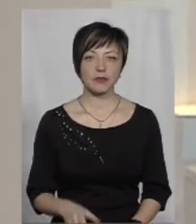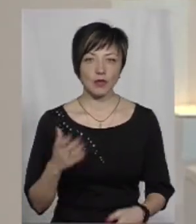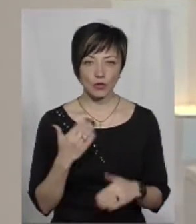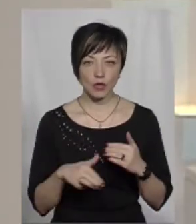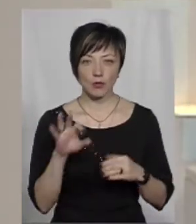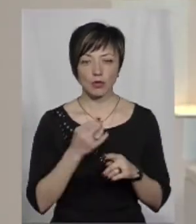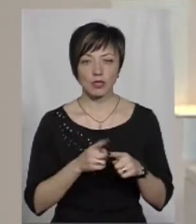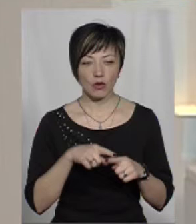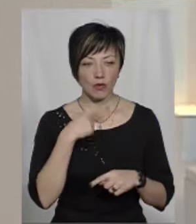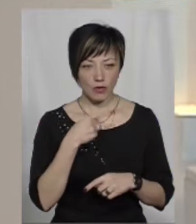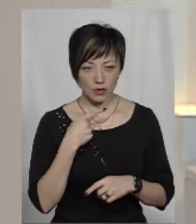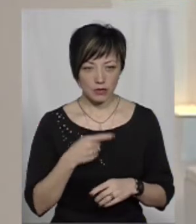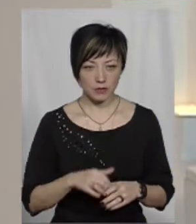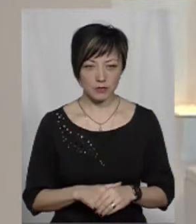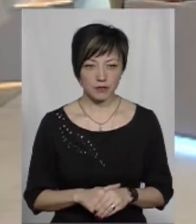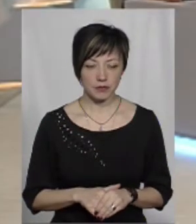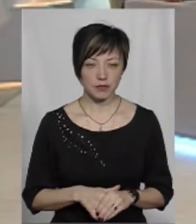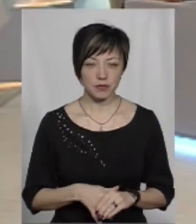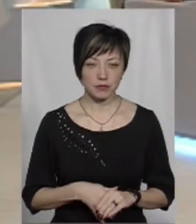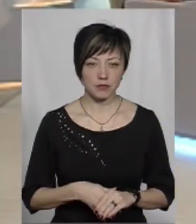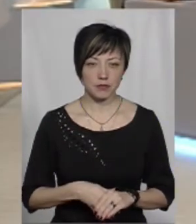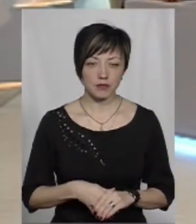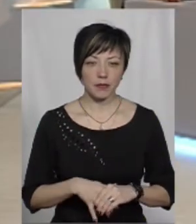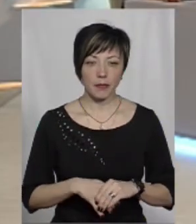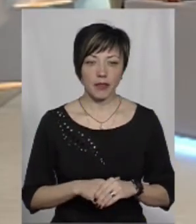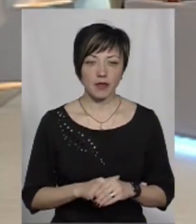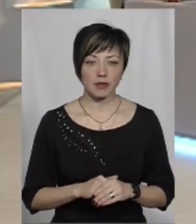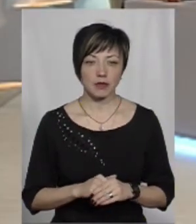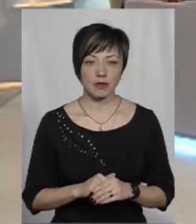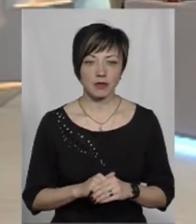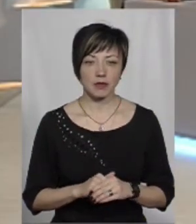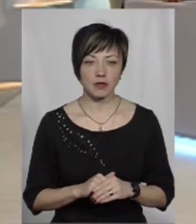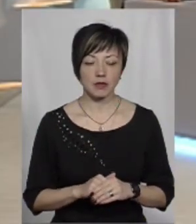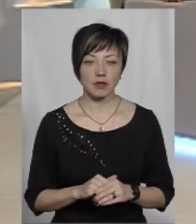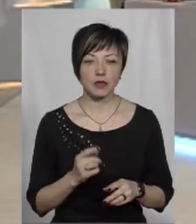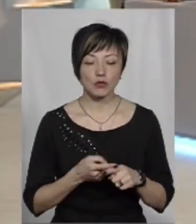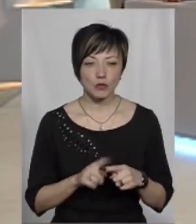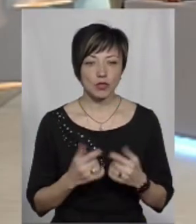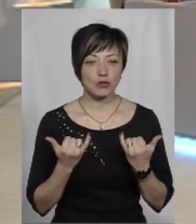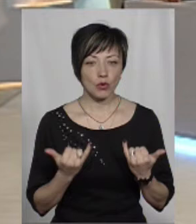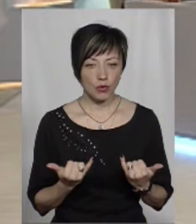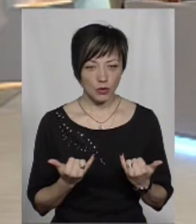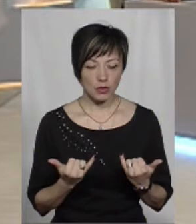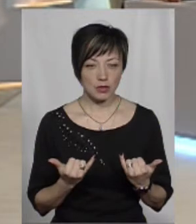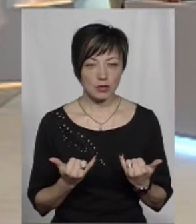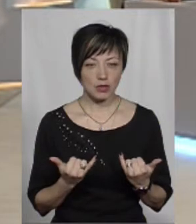про це говорили. Продовжуйте, пане Сергію. Так, тому на